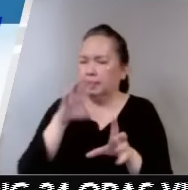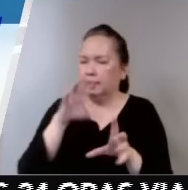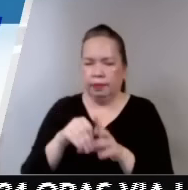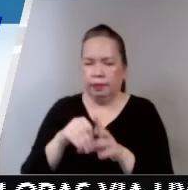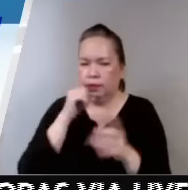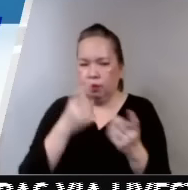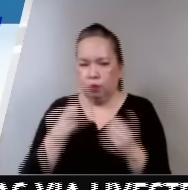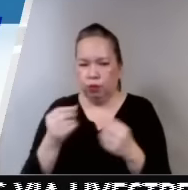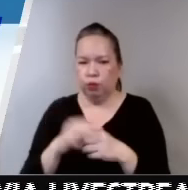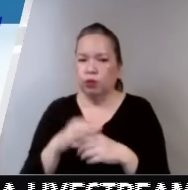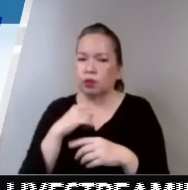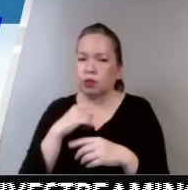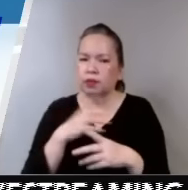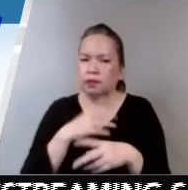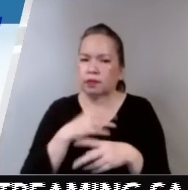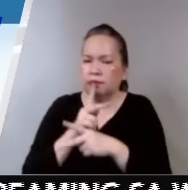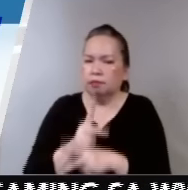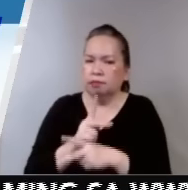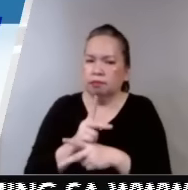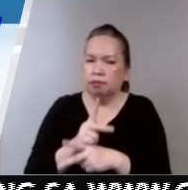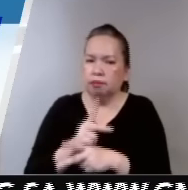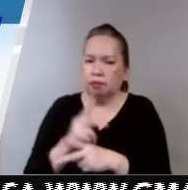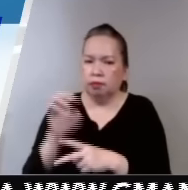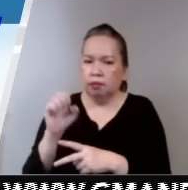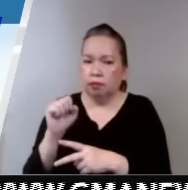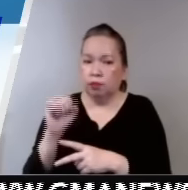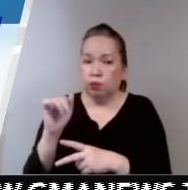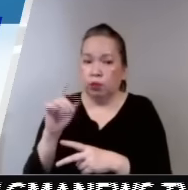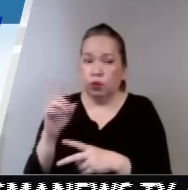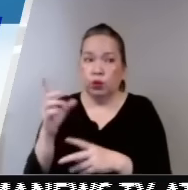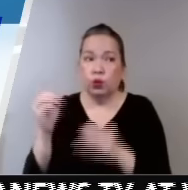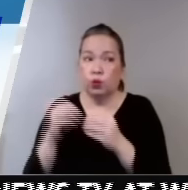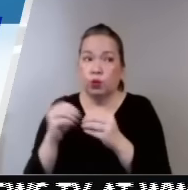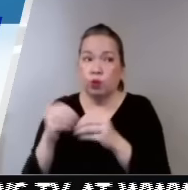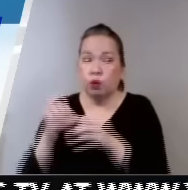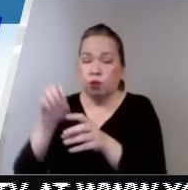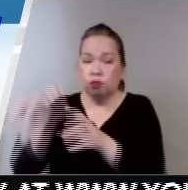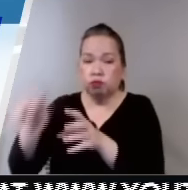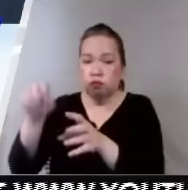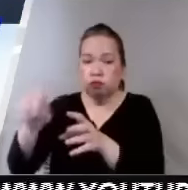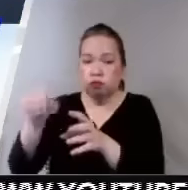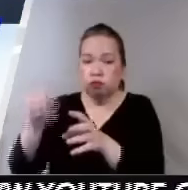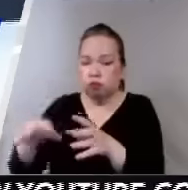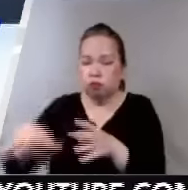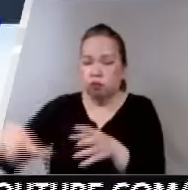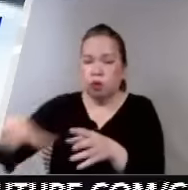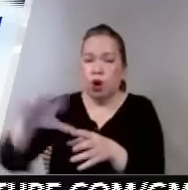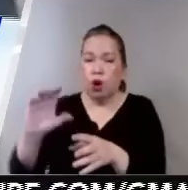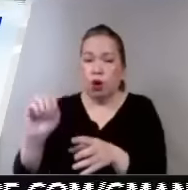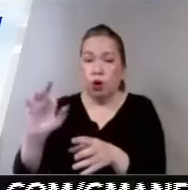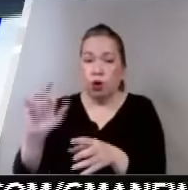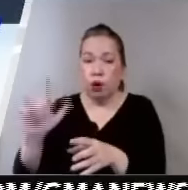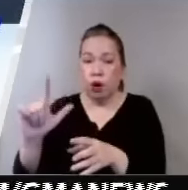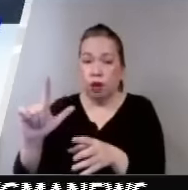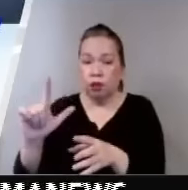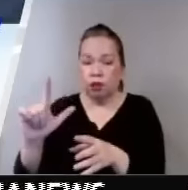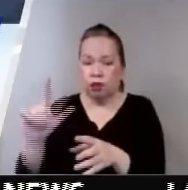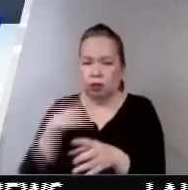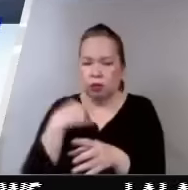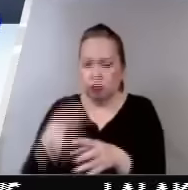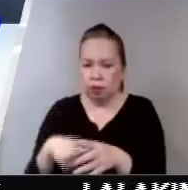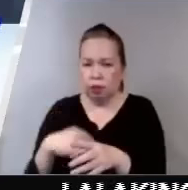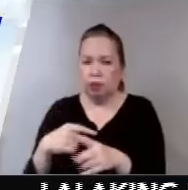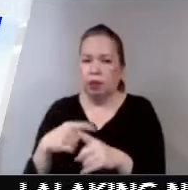nila sa Escoda Shoal dahil hindi na raw nagtatambak ng patay na corals ang China sa mga sandbar doon. Sabi ng Coast Guard, magdadala rin sila ng mga